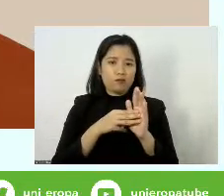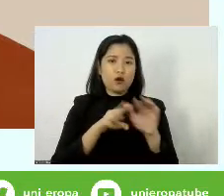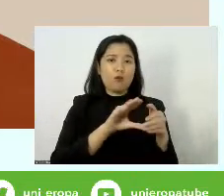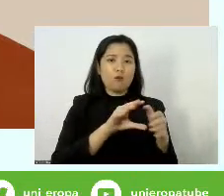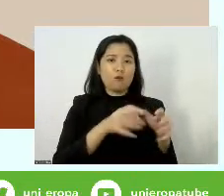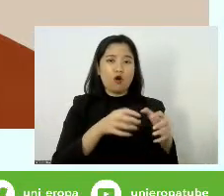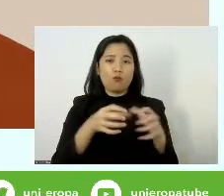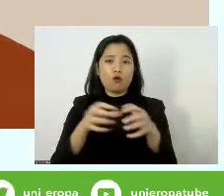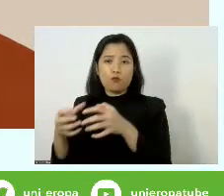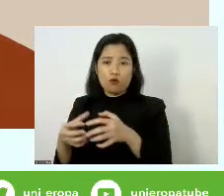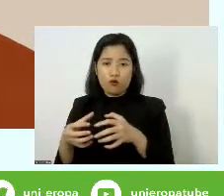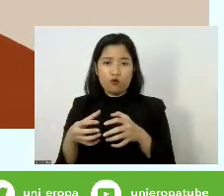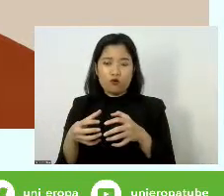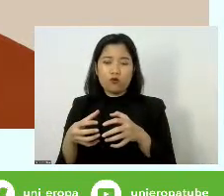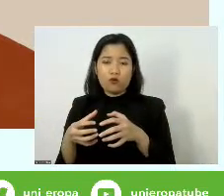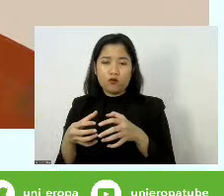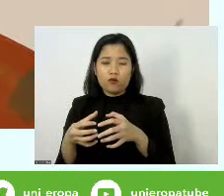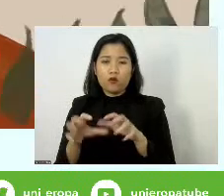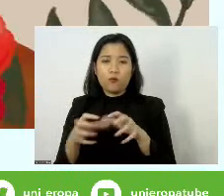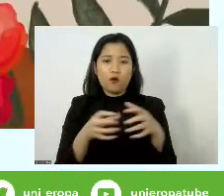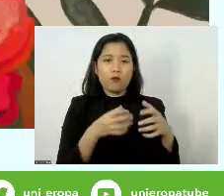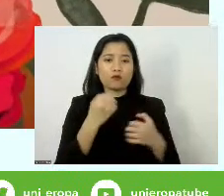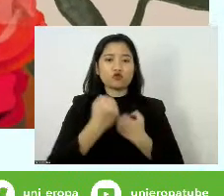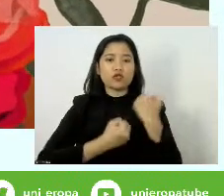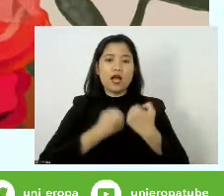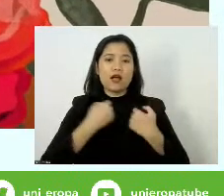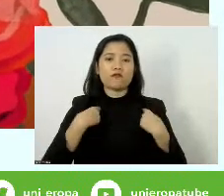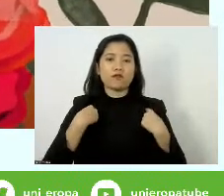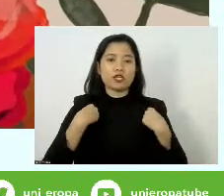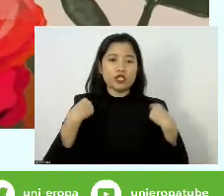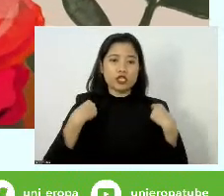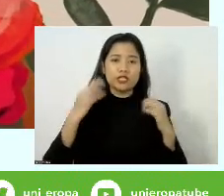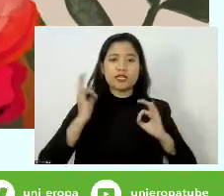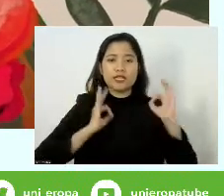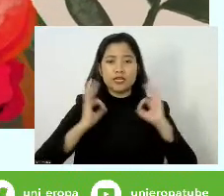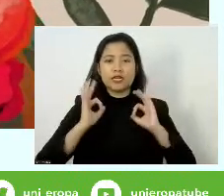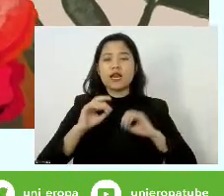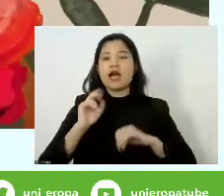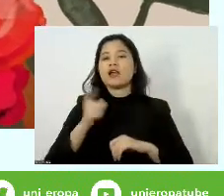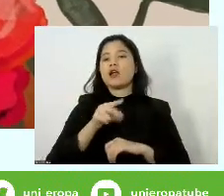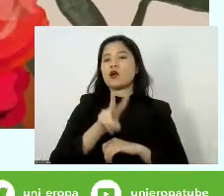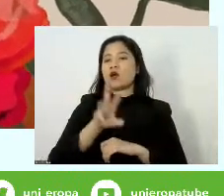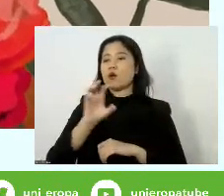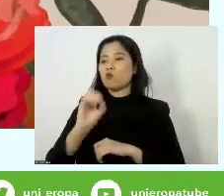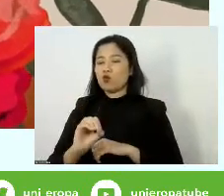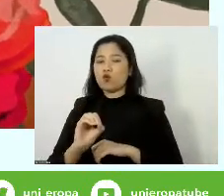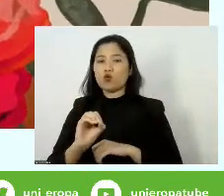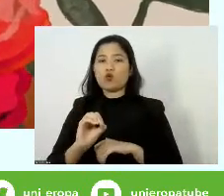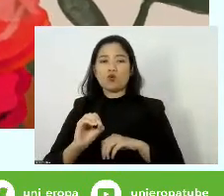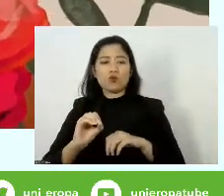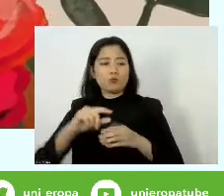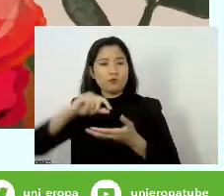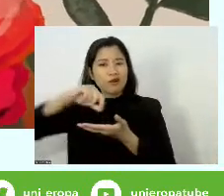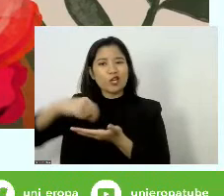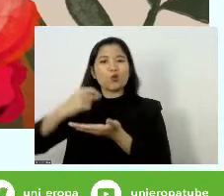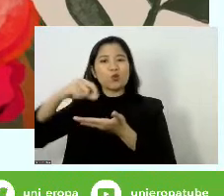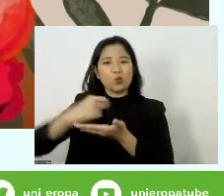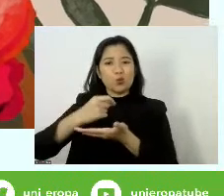iqm247 dan 210 and artisan penenun dan pembatik serta